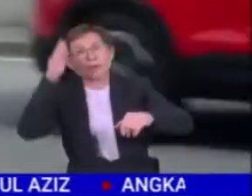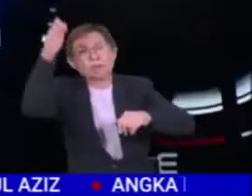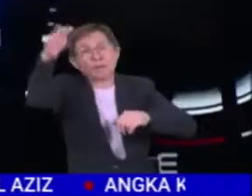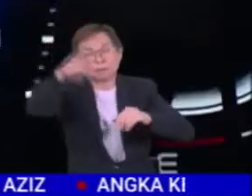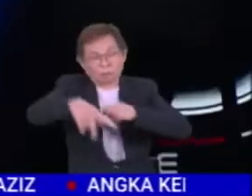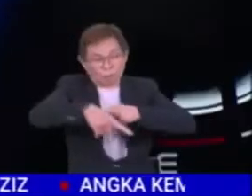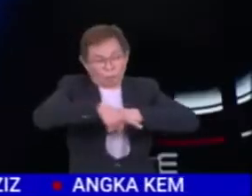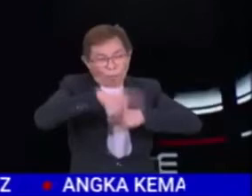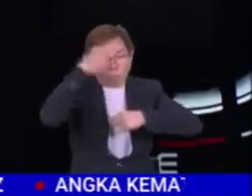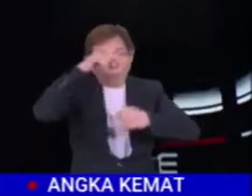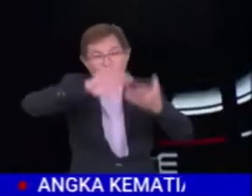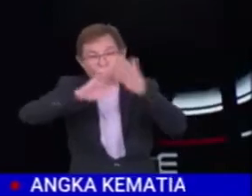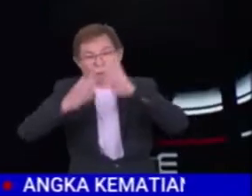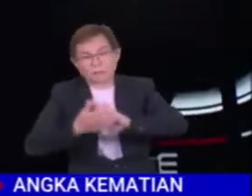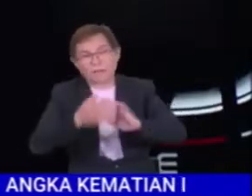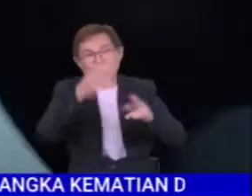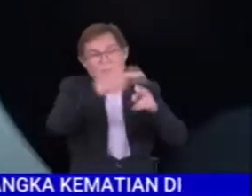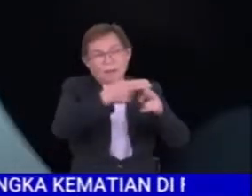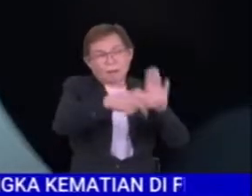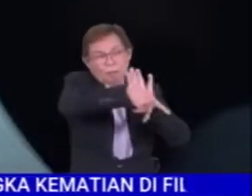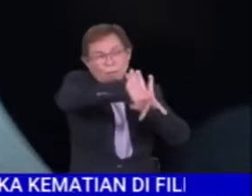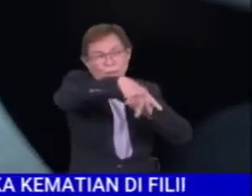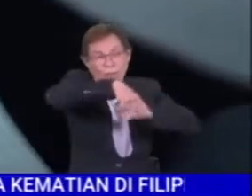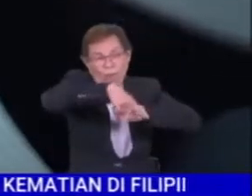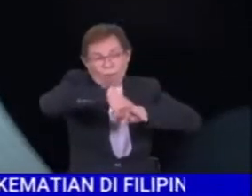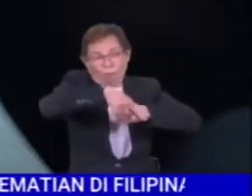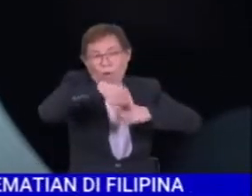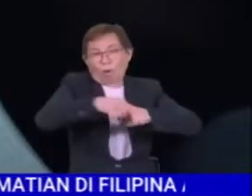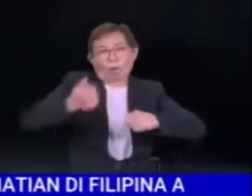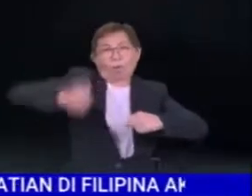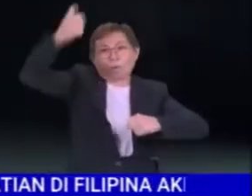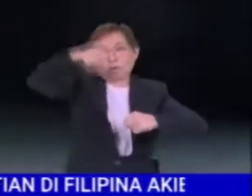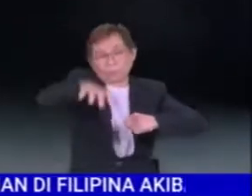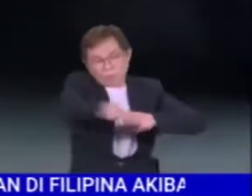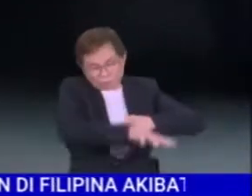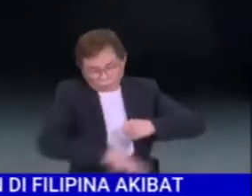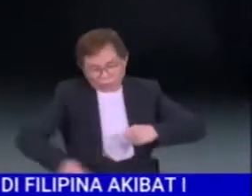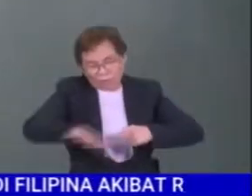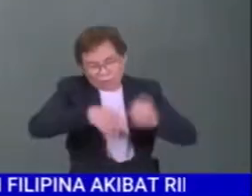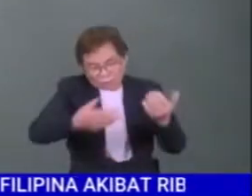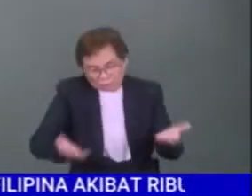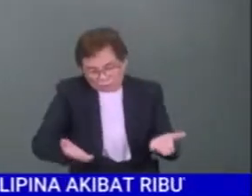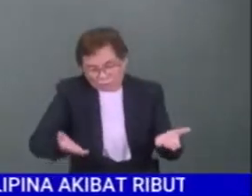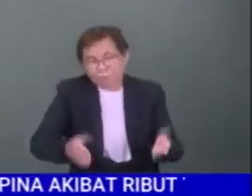Proton untuk menjadi jenama automotif utama di rantau ini.